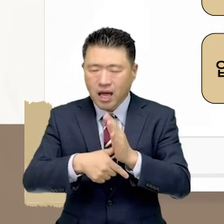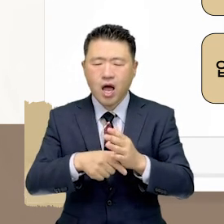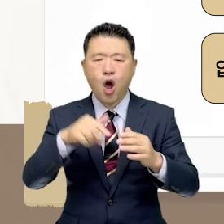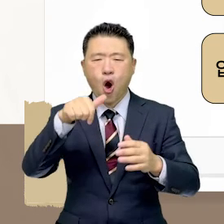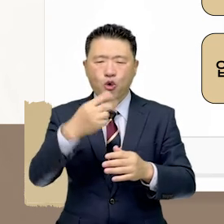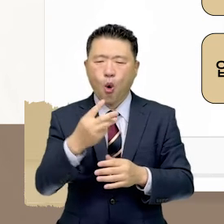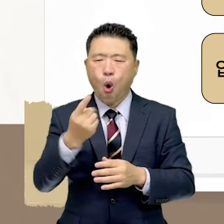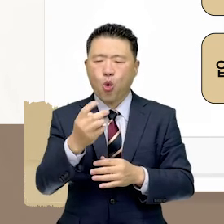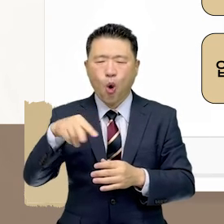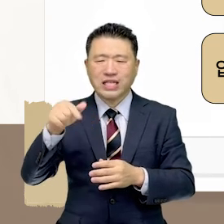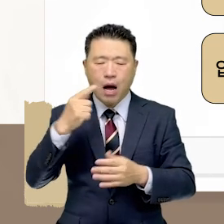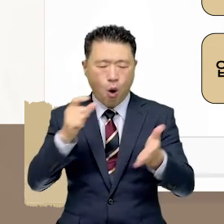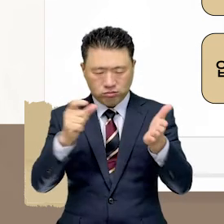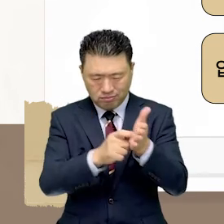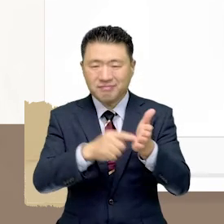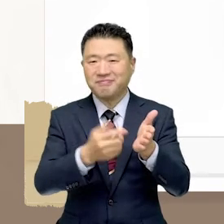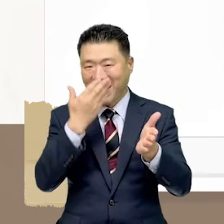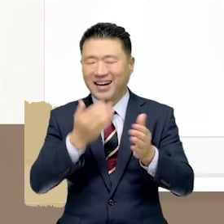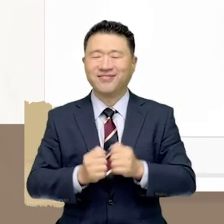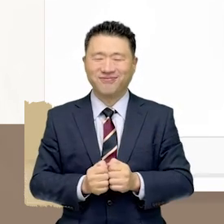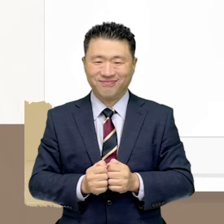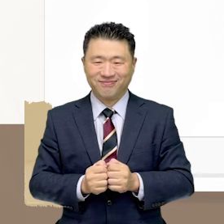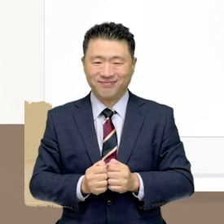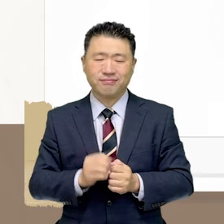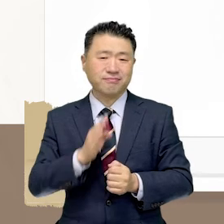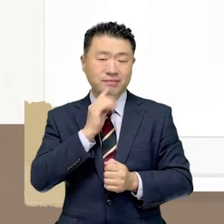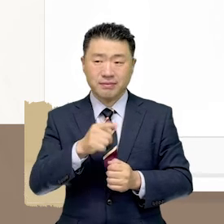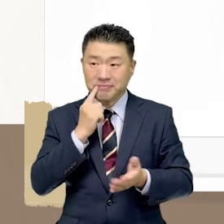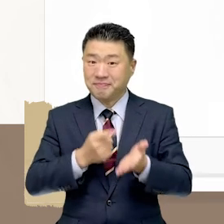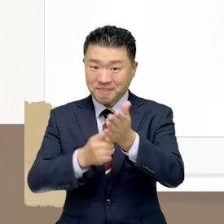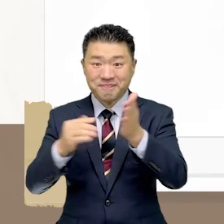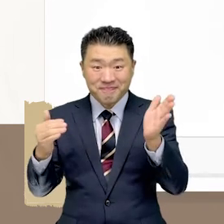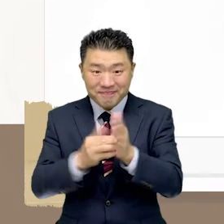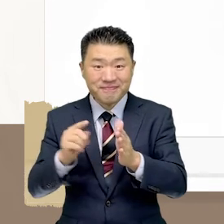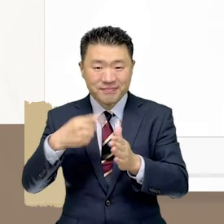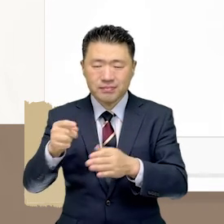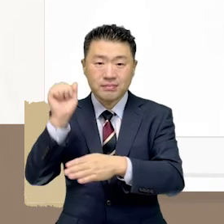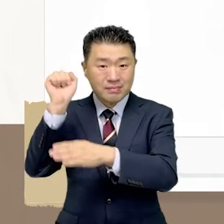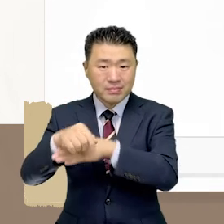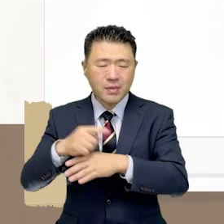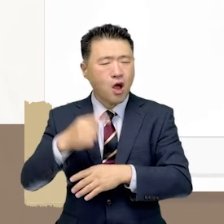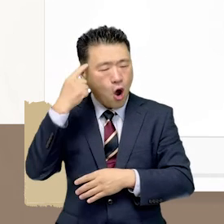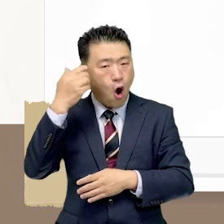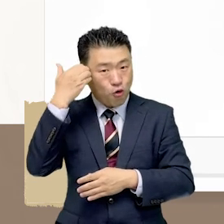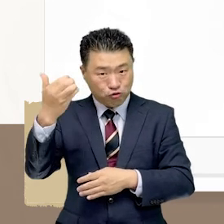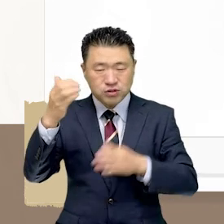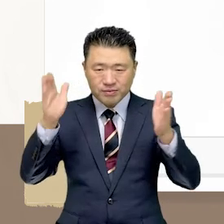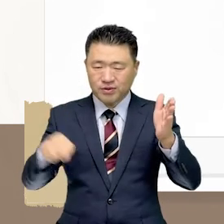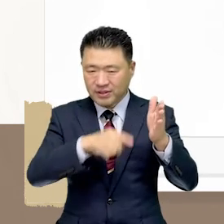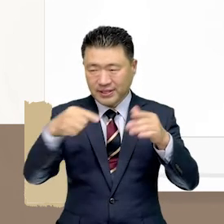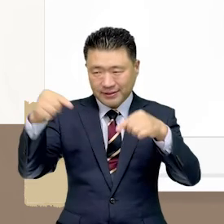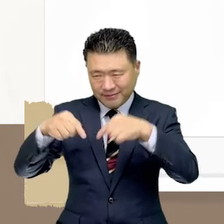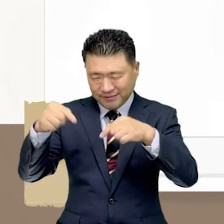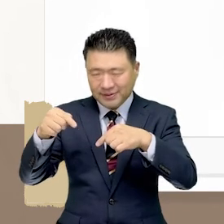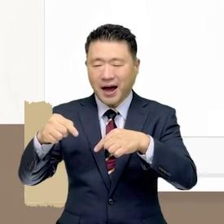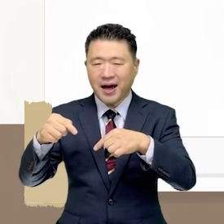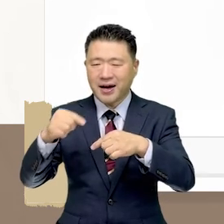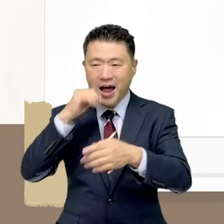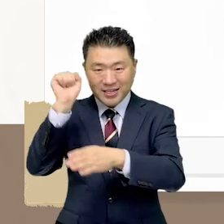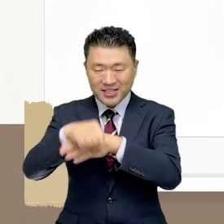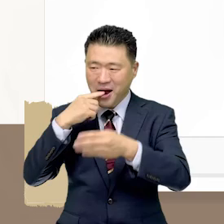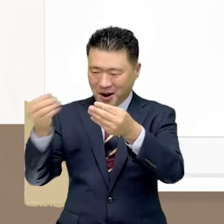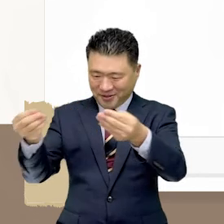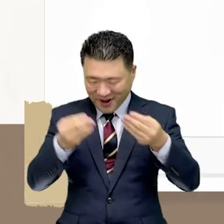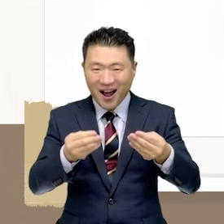교통사고에 해당합니다. 이렇게 신청한 후 산재 승인의 경우 90일 안에 심사 청구를 통해 승인 통지서를 받을